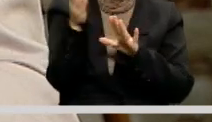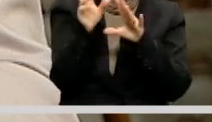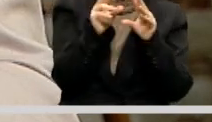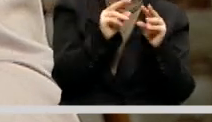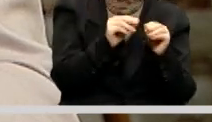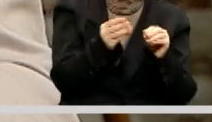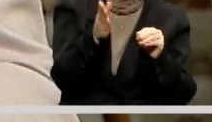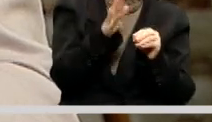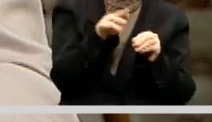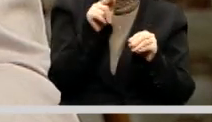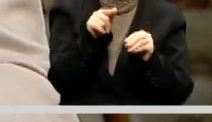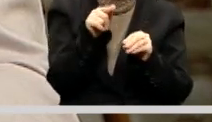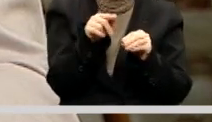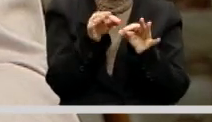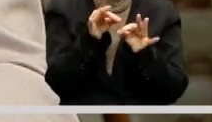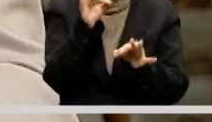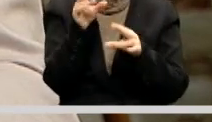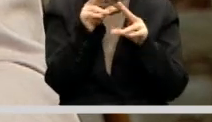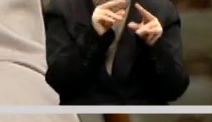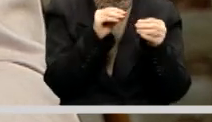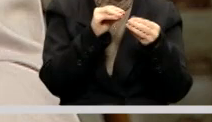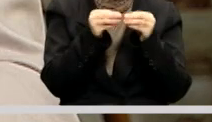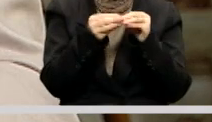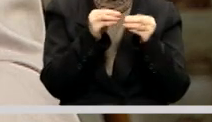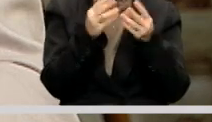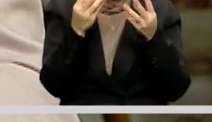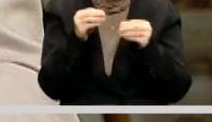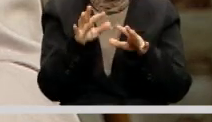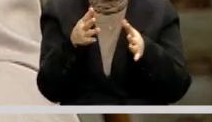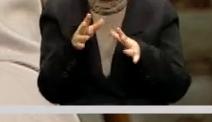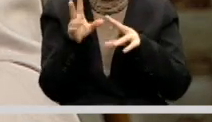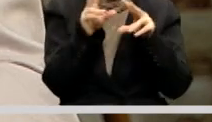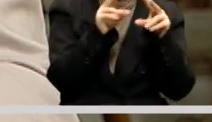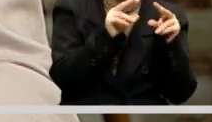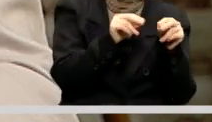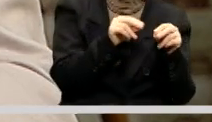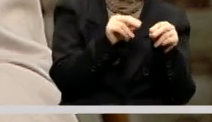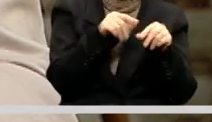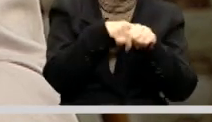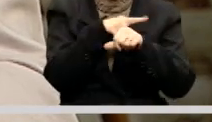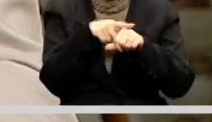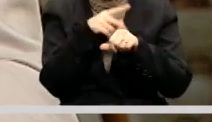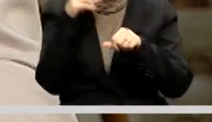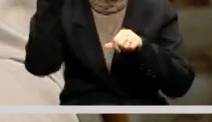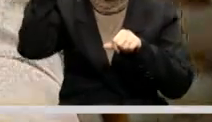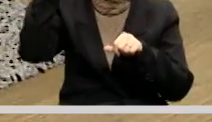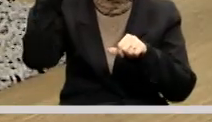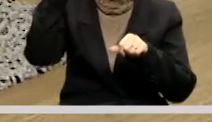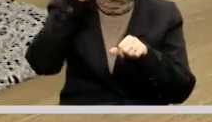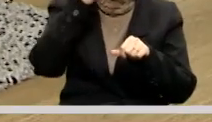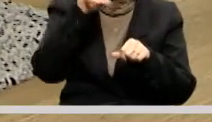bu kişiler uyku paralizi yaşayabiliyorlar. Uykuya dalma sırasında halüsinasyon görebiliyorlar.